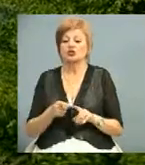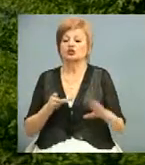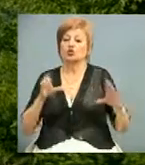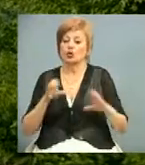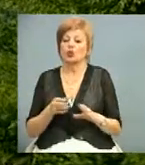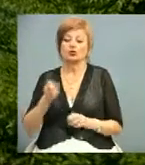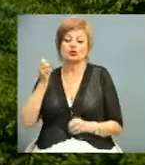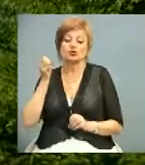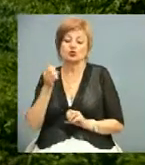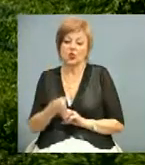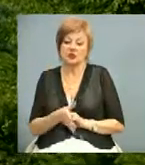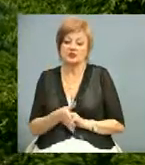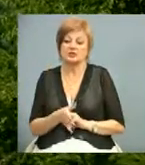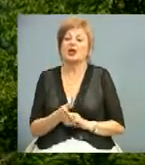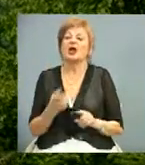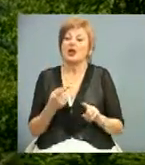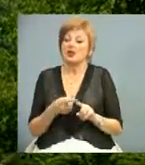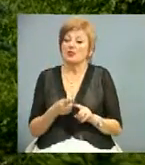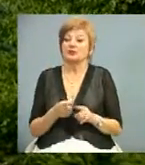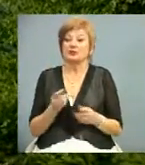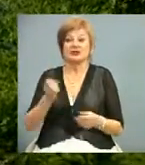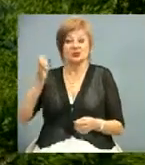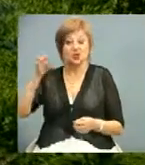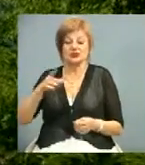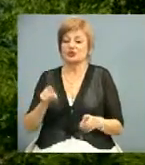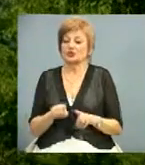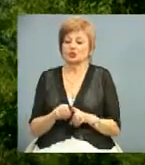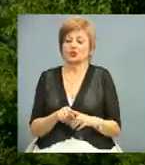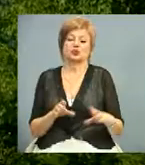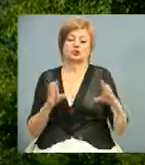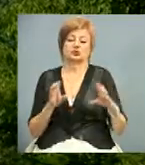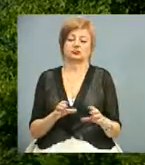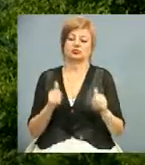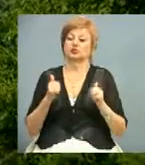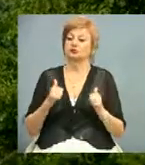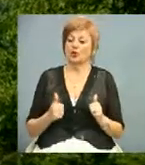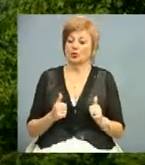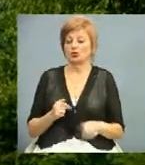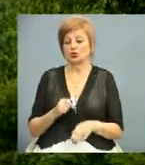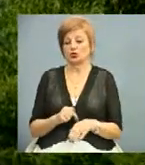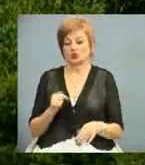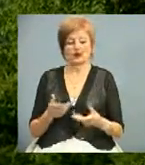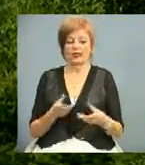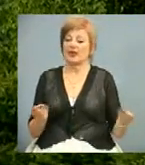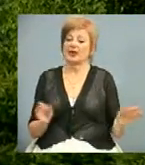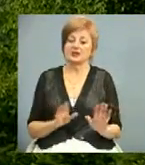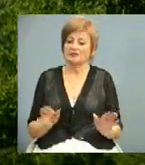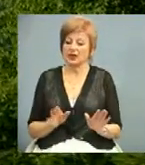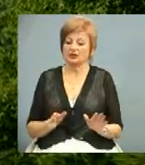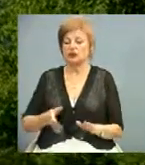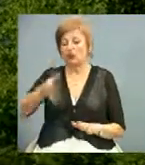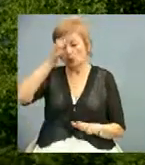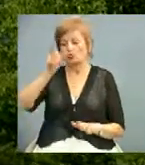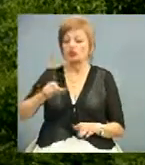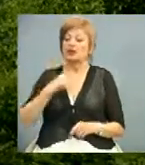відбиває сонячні промені. Так, хоч і світитиме сонцем, льодовик буде абсолютно спокійно себе почувати та не розтане. Вчені